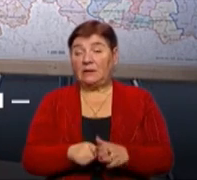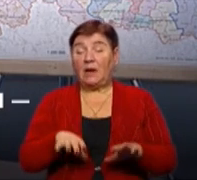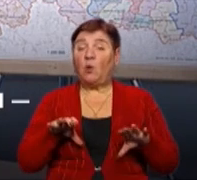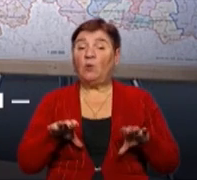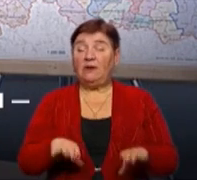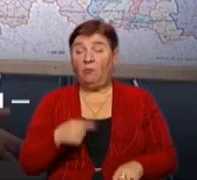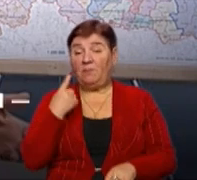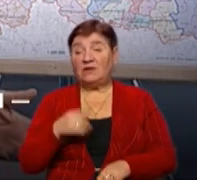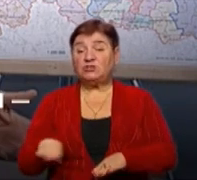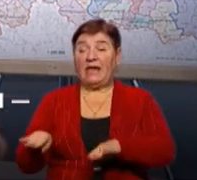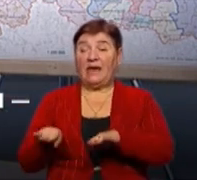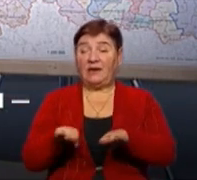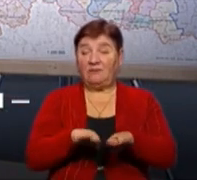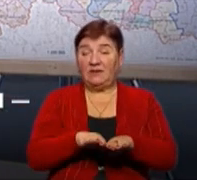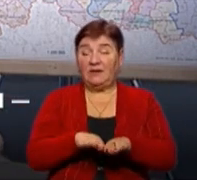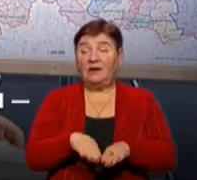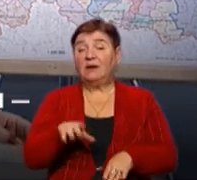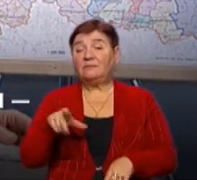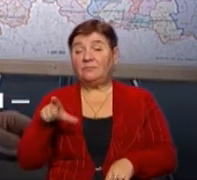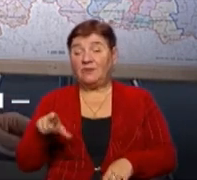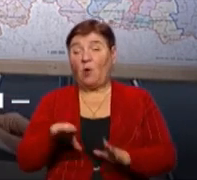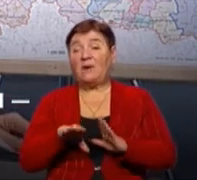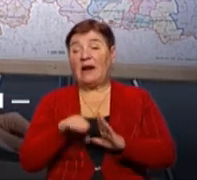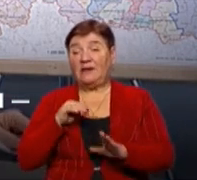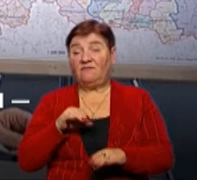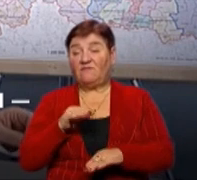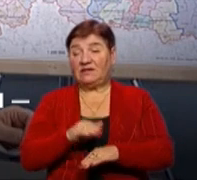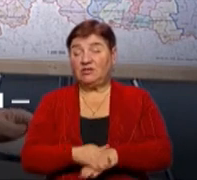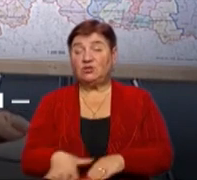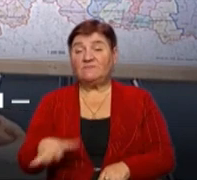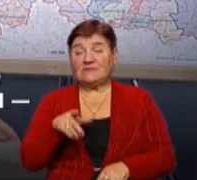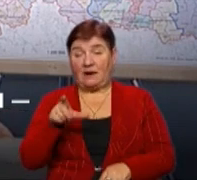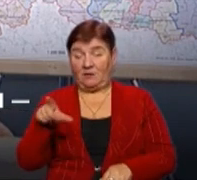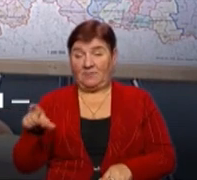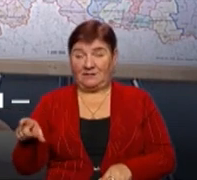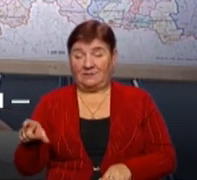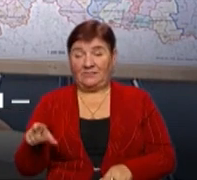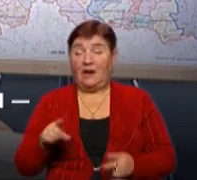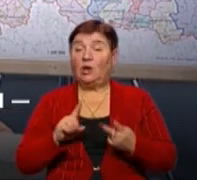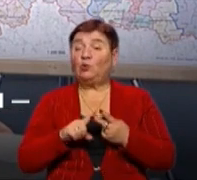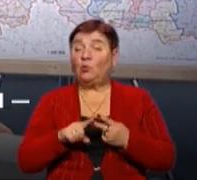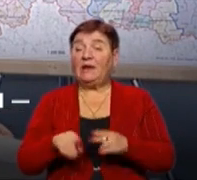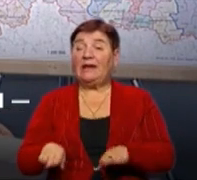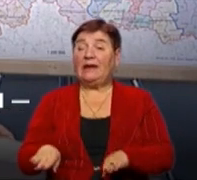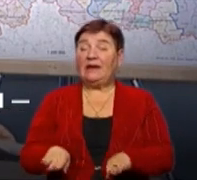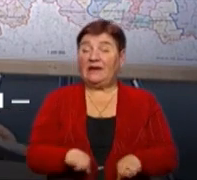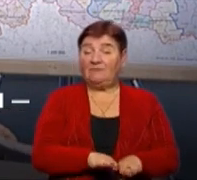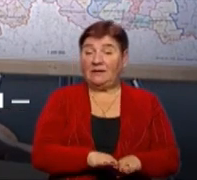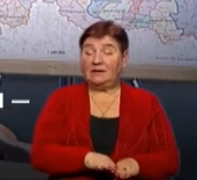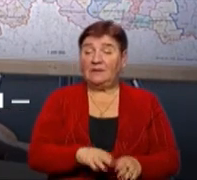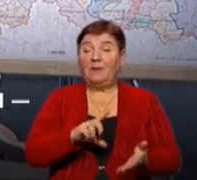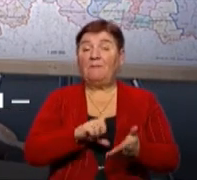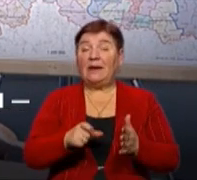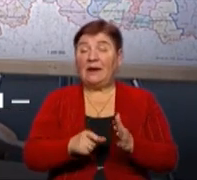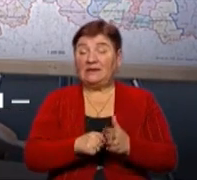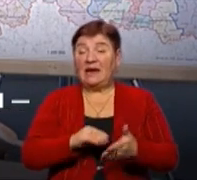це перший рівень, оскільки голів громад обирали фактично вся громада. І другий рівень – це палата секретарів